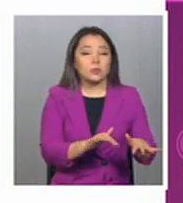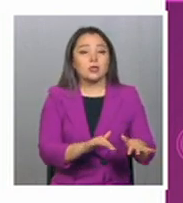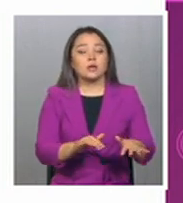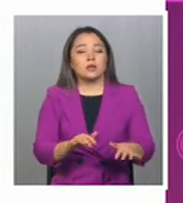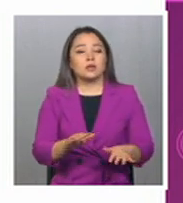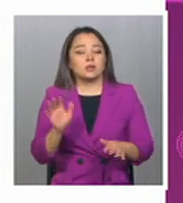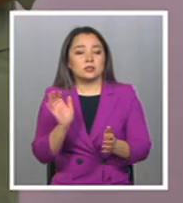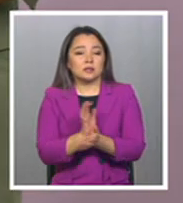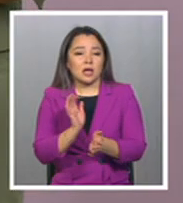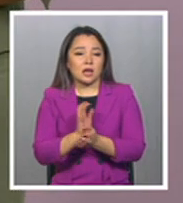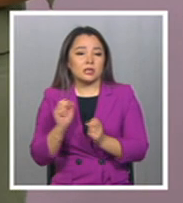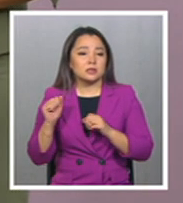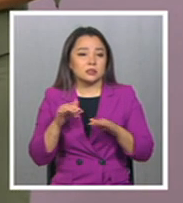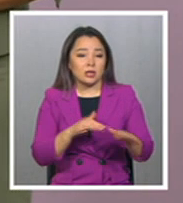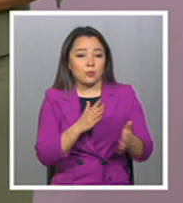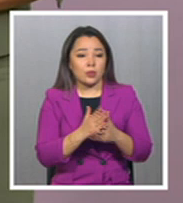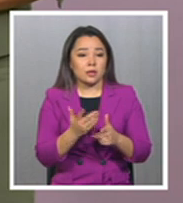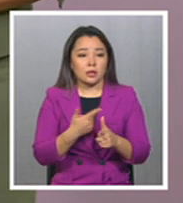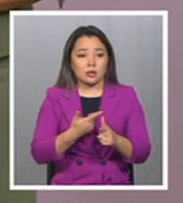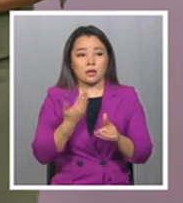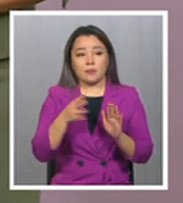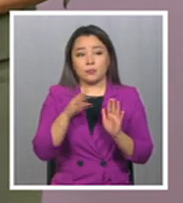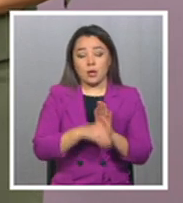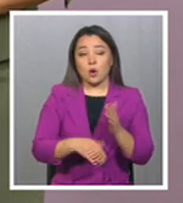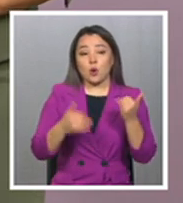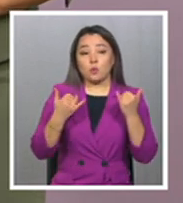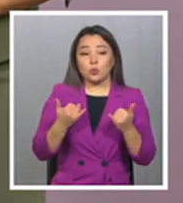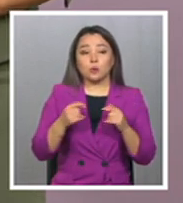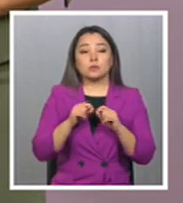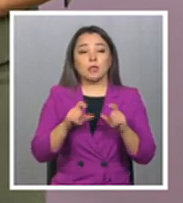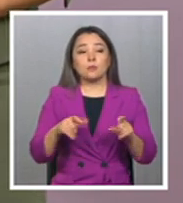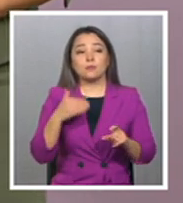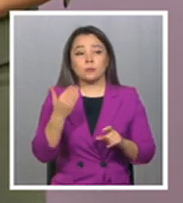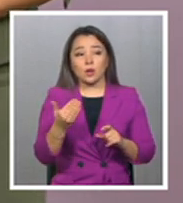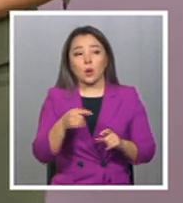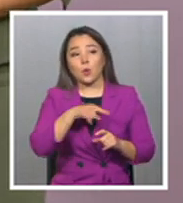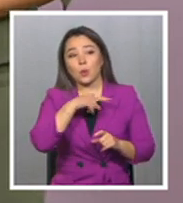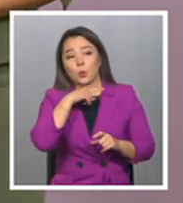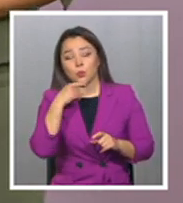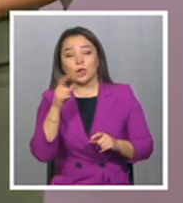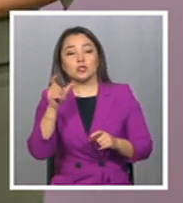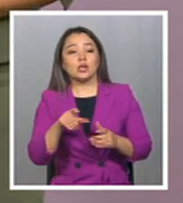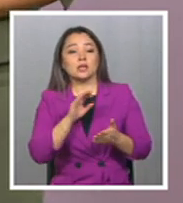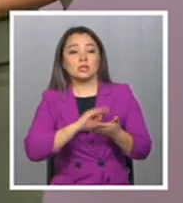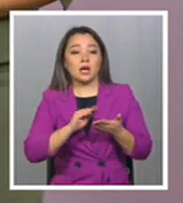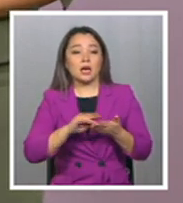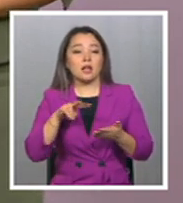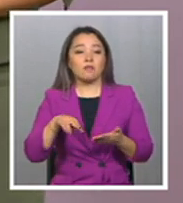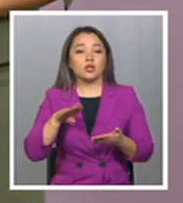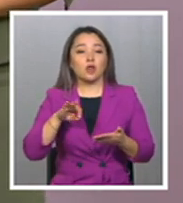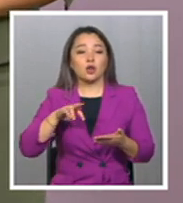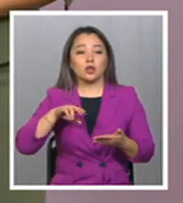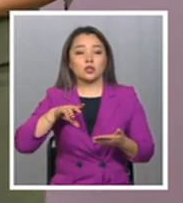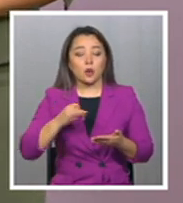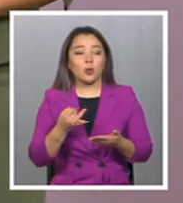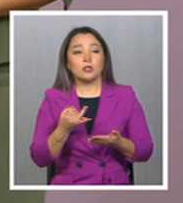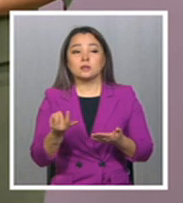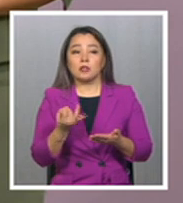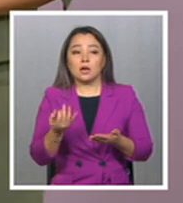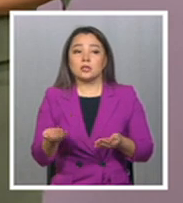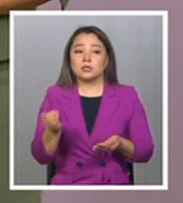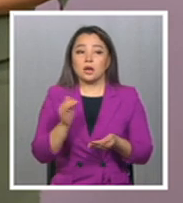жатады екен. Ендеше, балалар, бүгінгі сабақта орыс жазушысы Лев Толстойдың мәтінімен